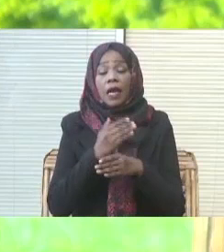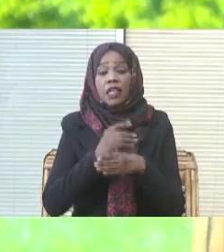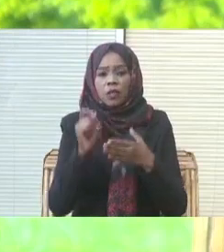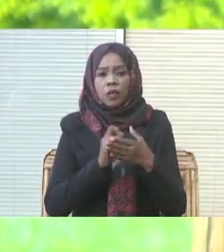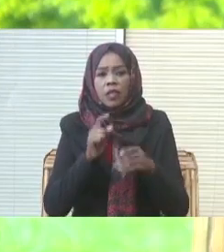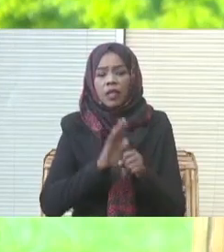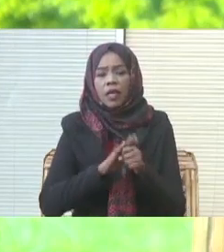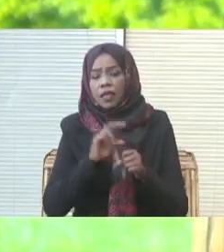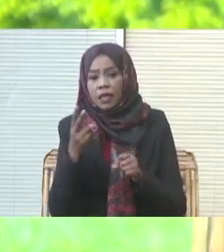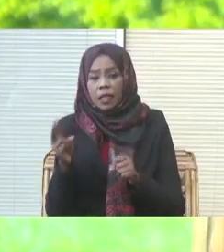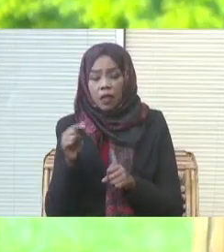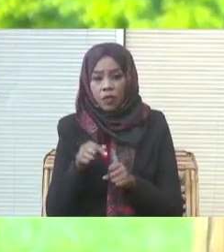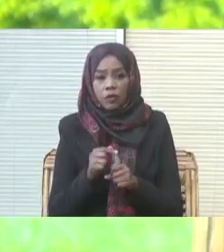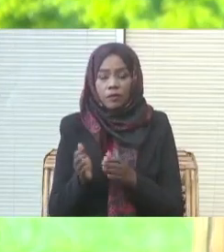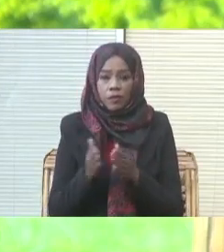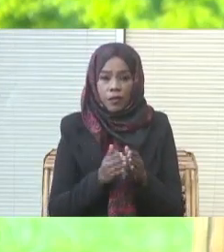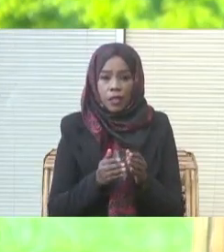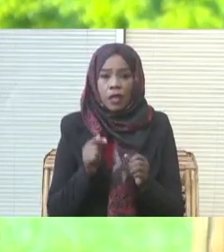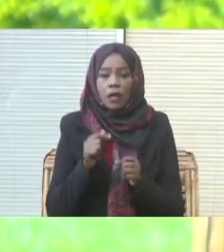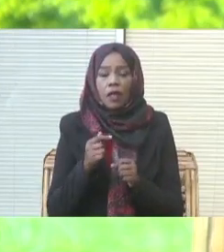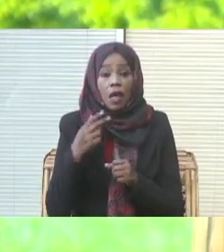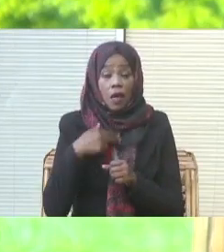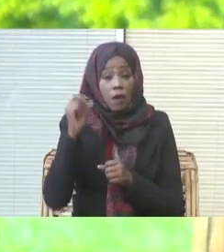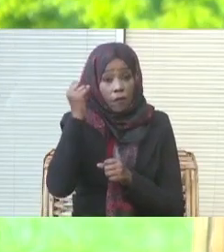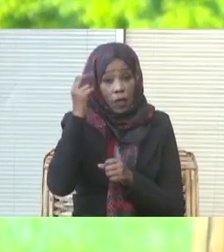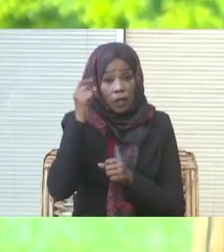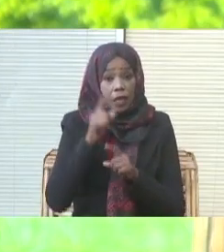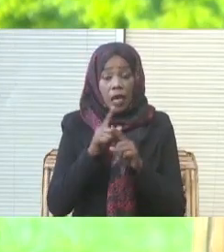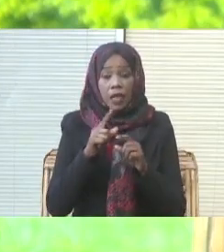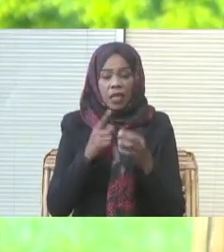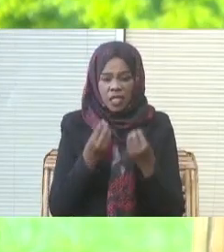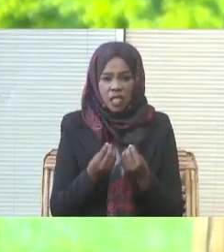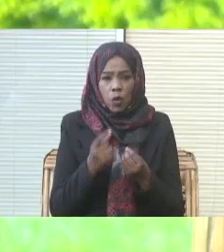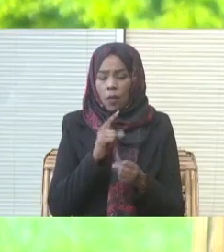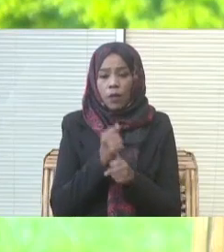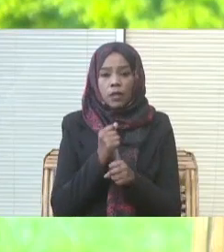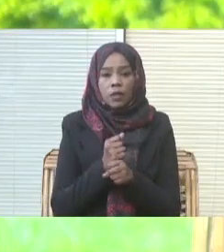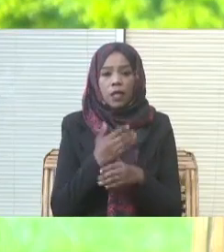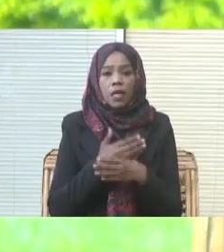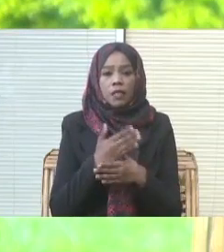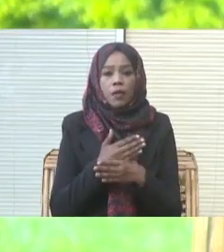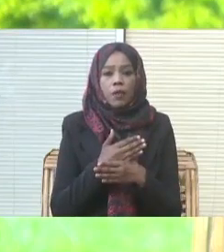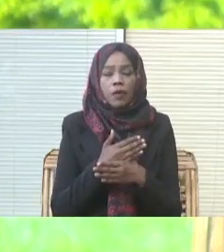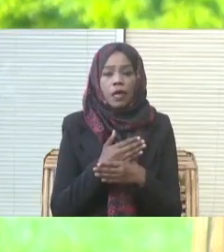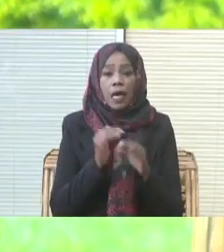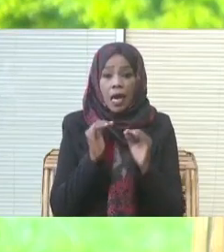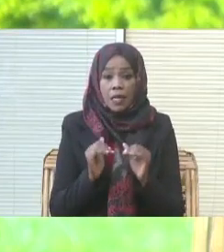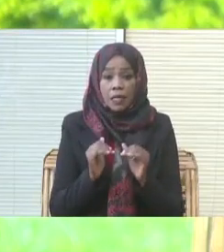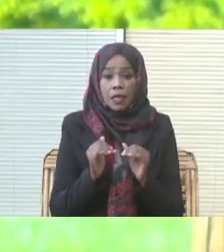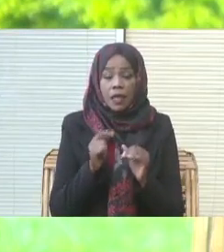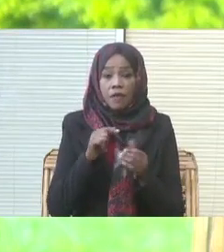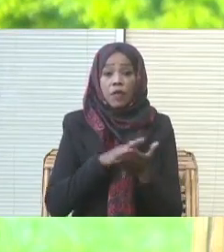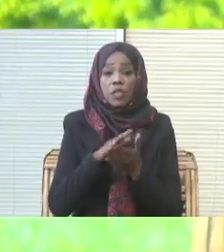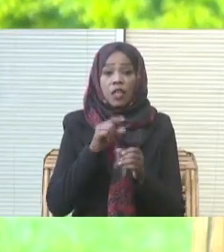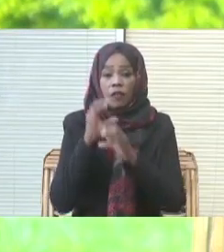كثيرة وكذا؟ والله كانت الحاجات دي أنا فكرت فيها لكن لسه ما بدينا، لأنه حس حاليا كده عندنا